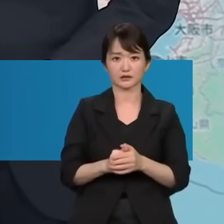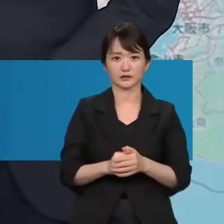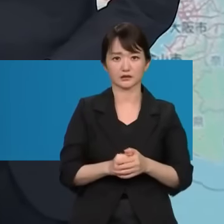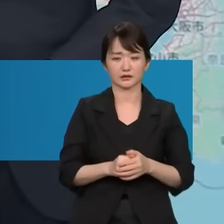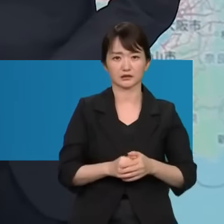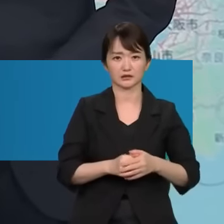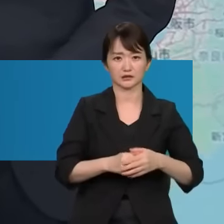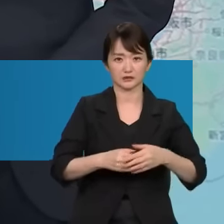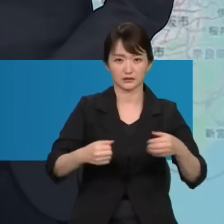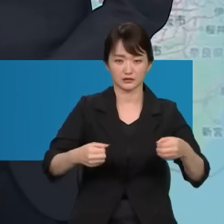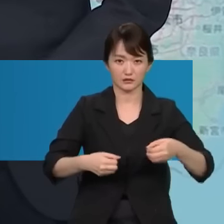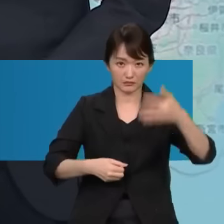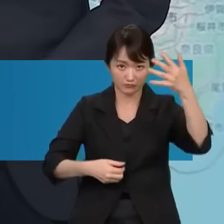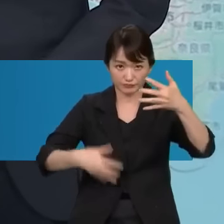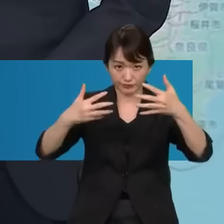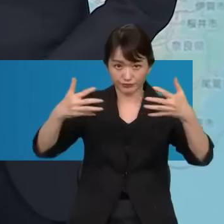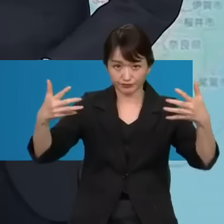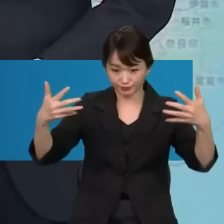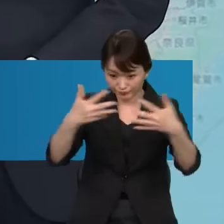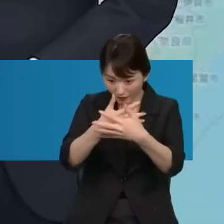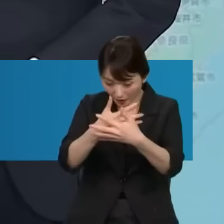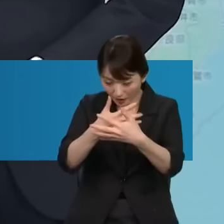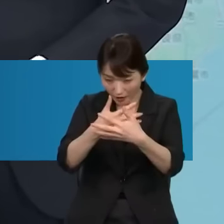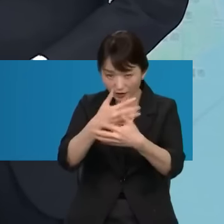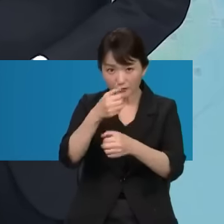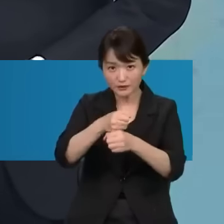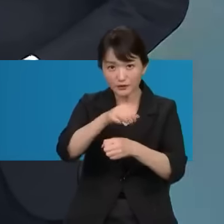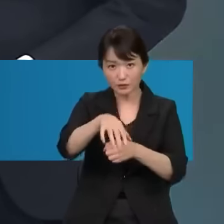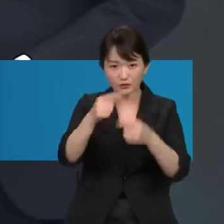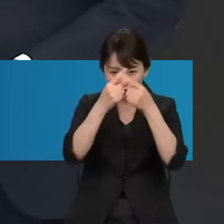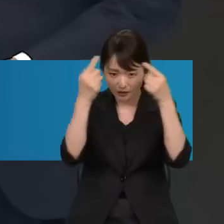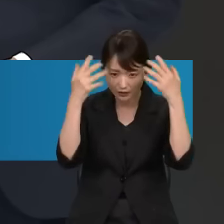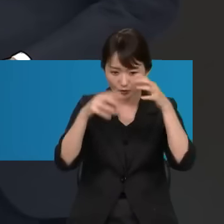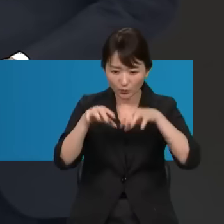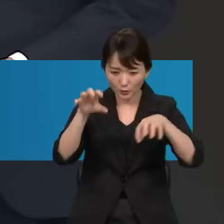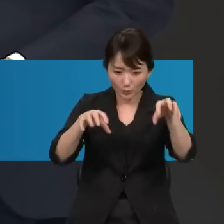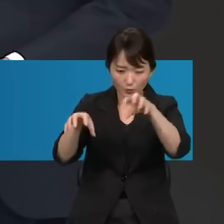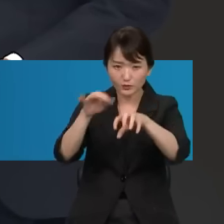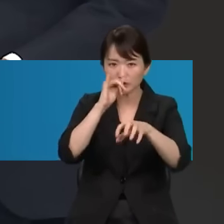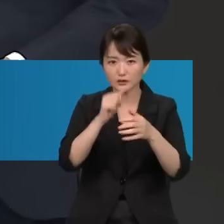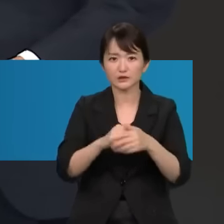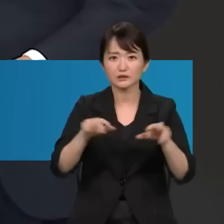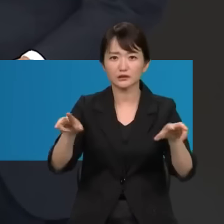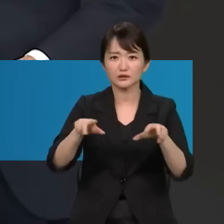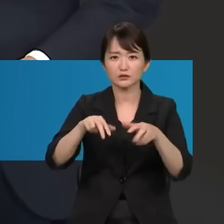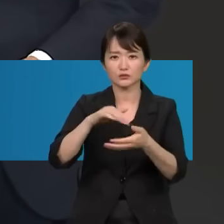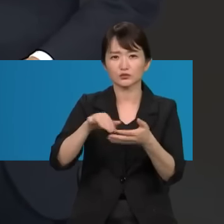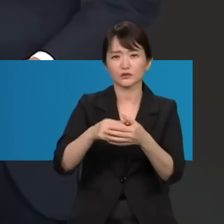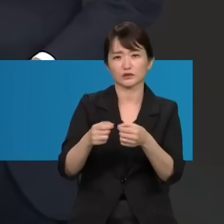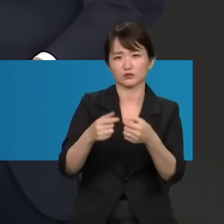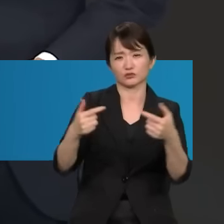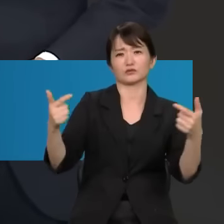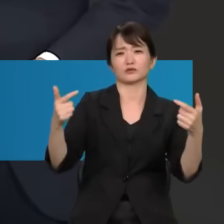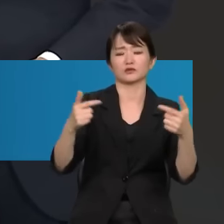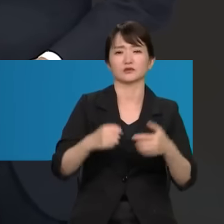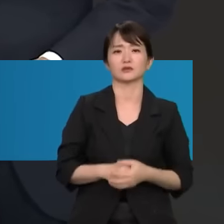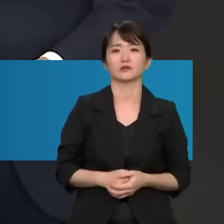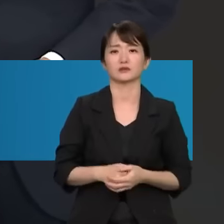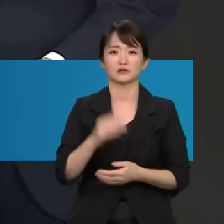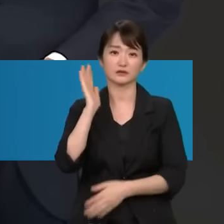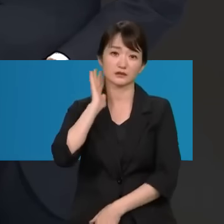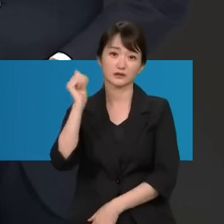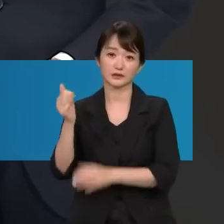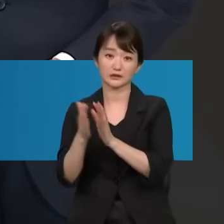추정되는 학교를 지도에 표시한 겁니다 전국적으로 퍼져 있고 지금도 숫자가 늘어나고 있습니다이 때문에